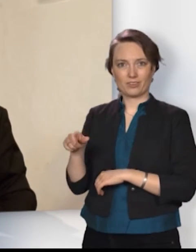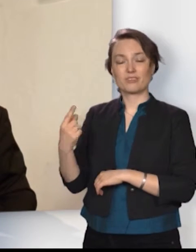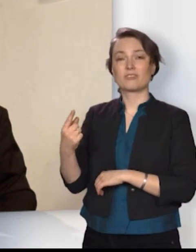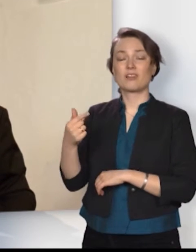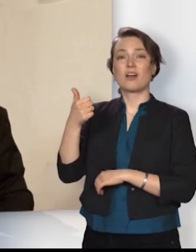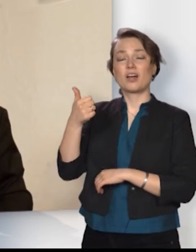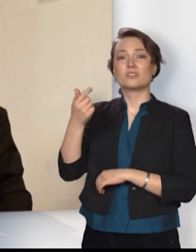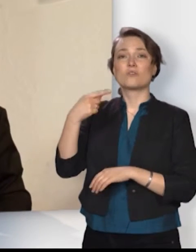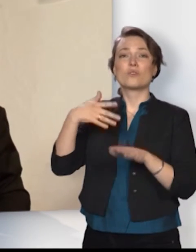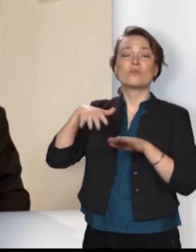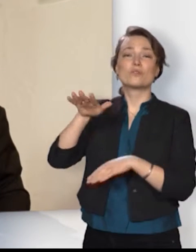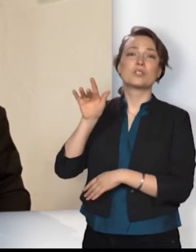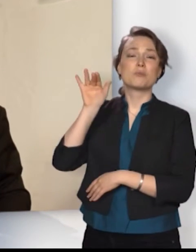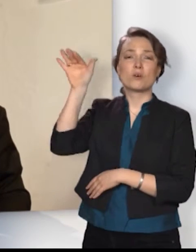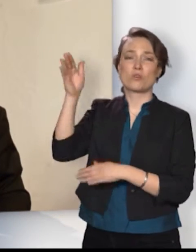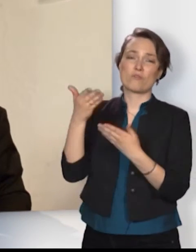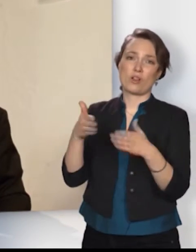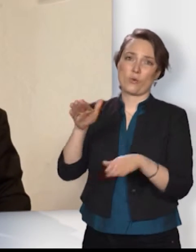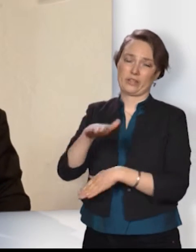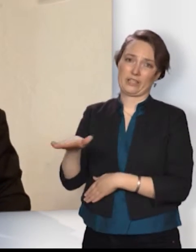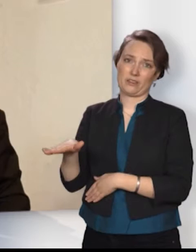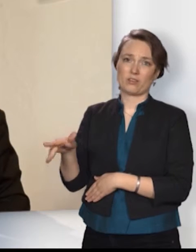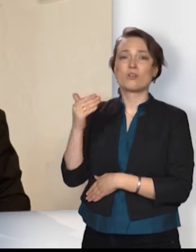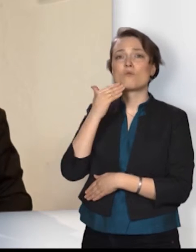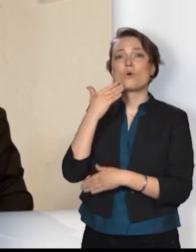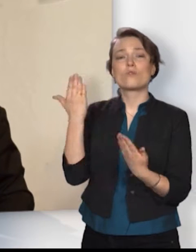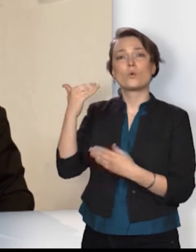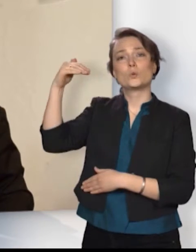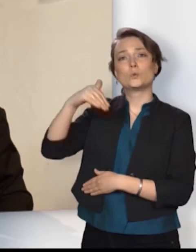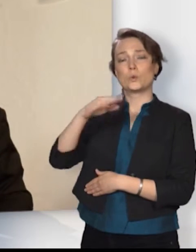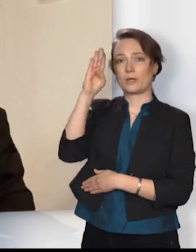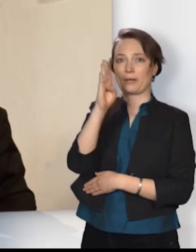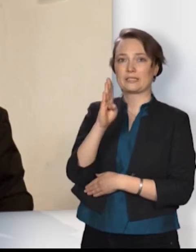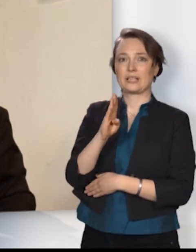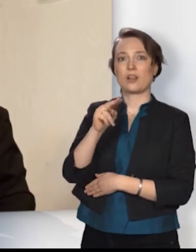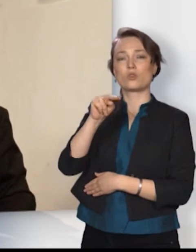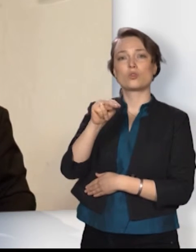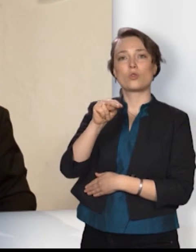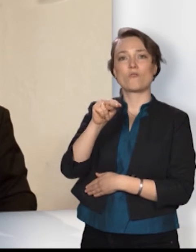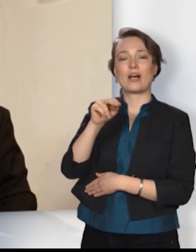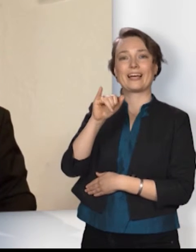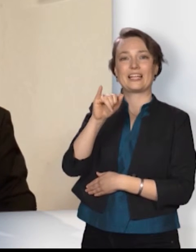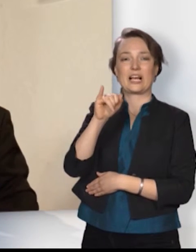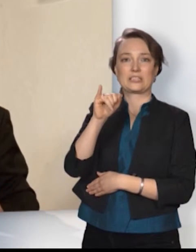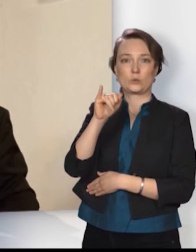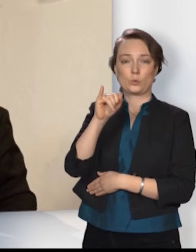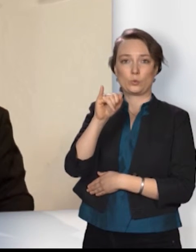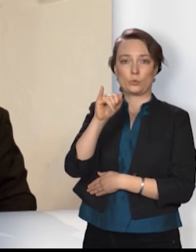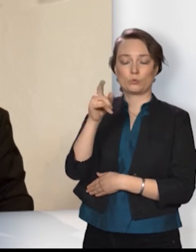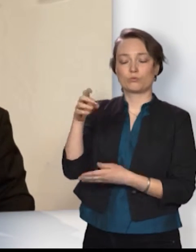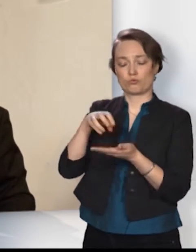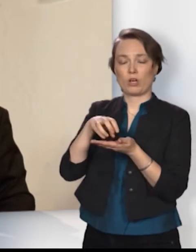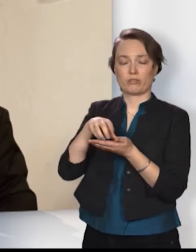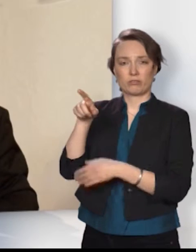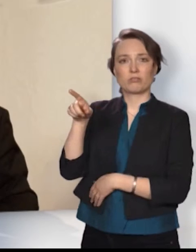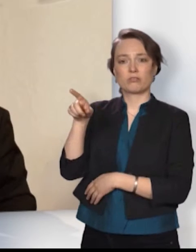lebte in Nova Iguazu, einer Stadt in Südbrasilien. Die Mutter war schon früh verstorben, der Vater hatte sie weggeschickt.